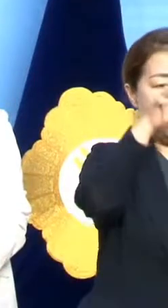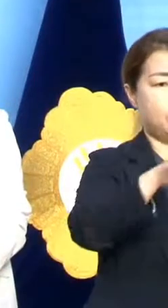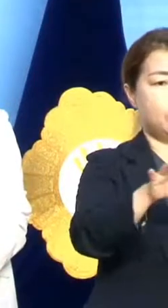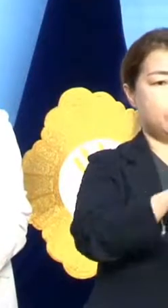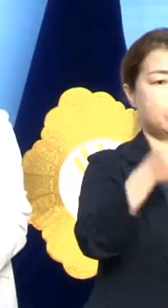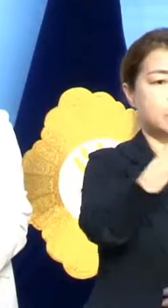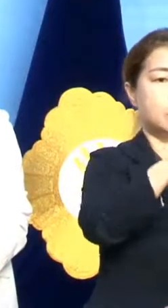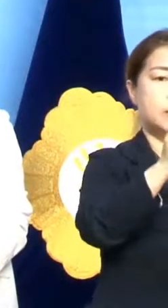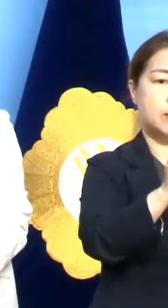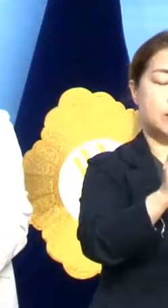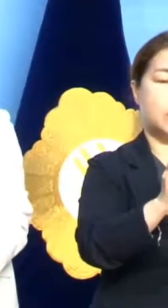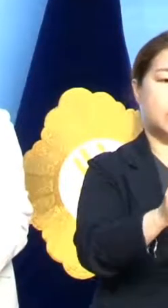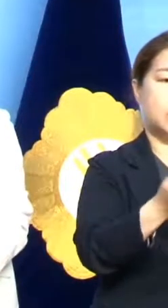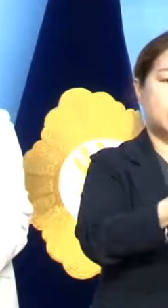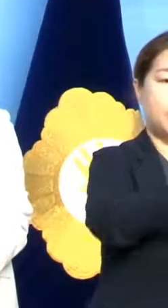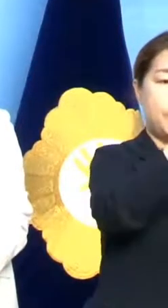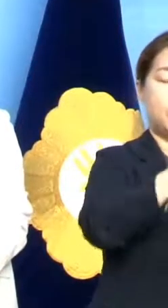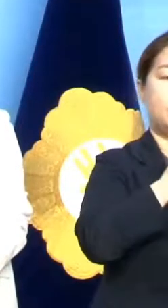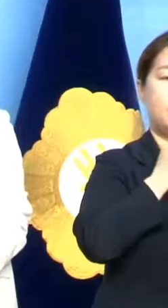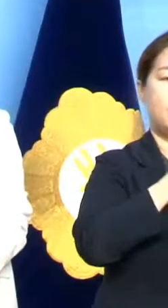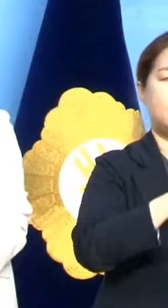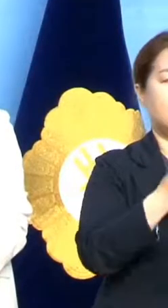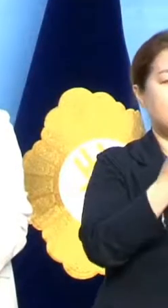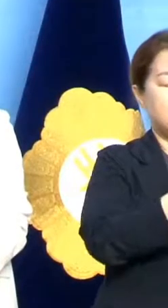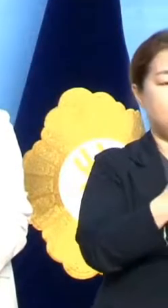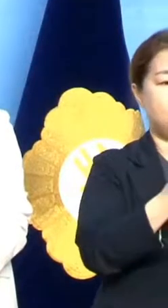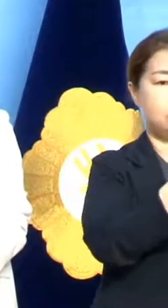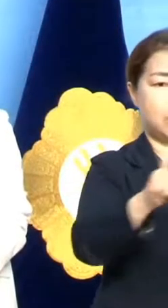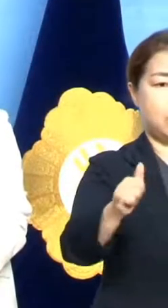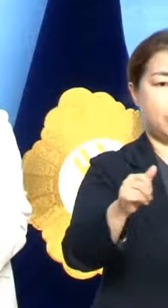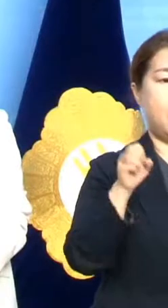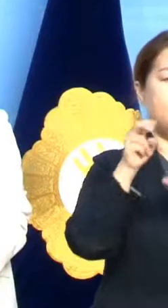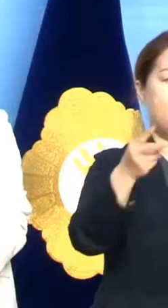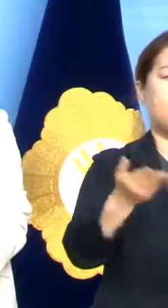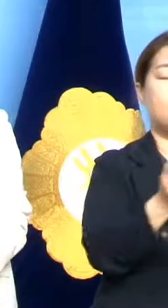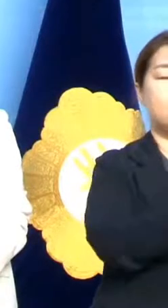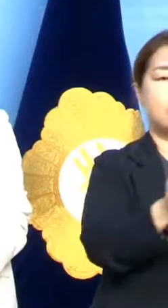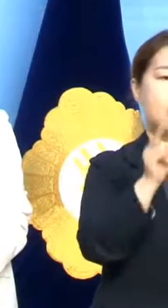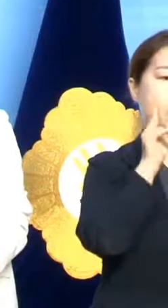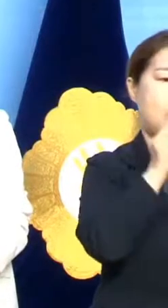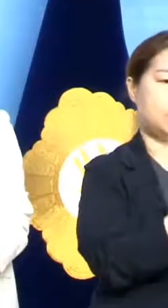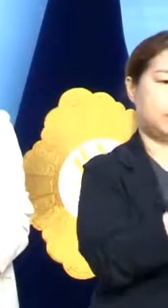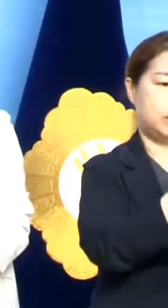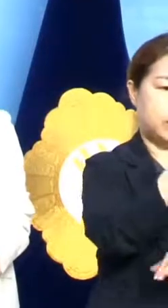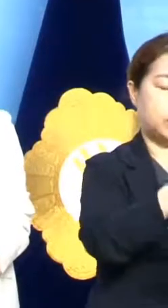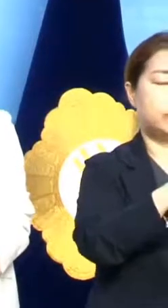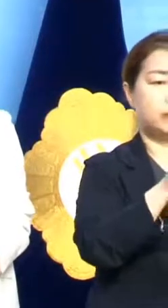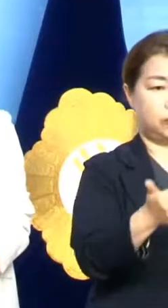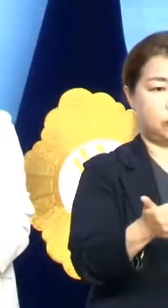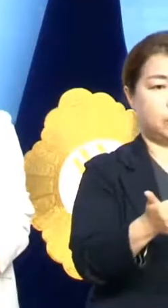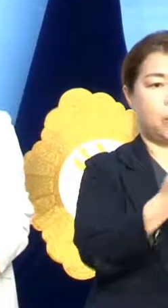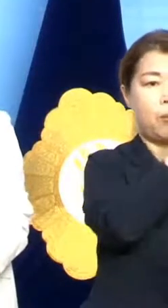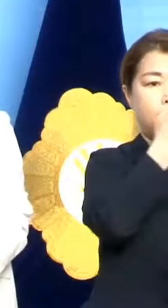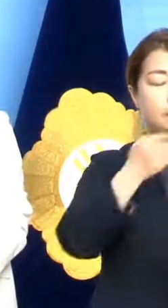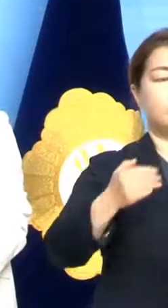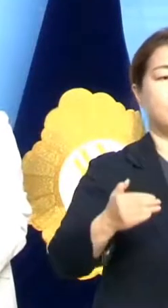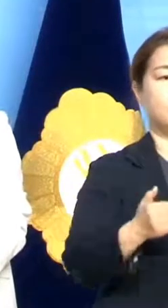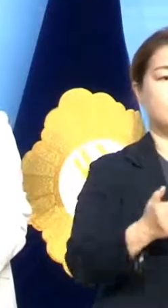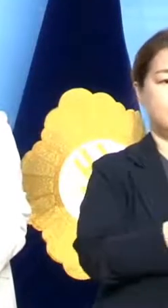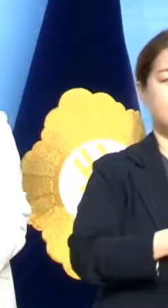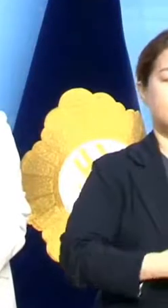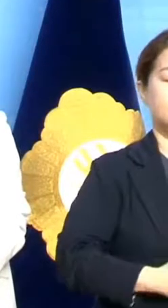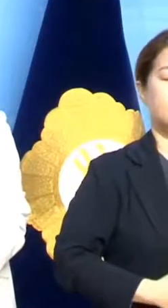2020년 상반기에만 벌써 12명의 택배 노동자가 과로로 사망한 것으로 확인된